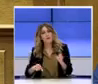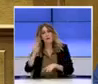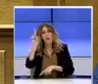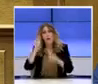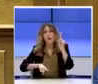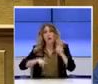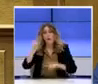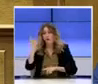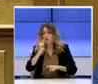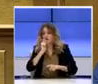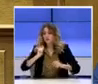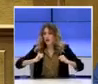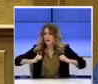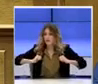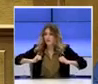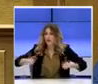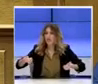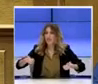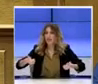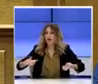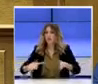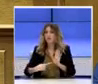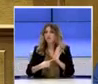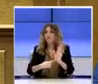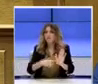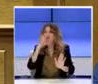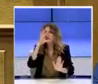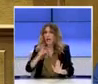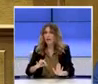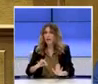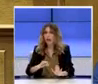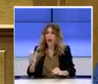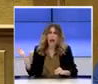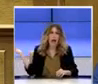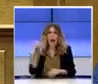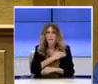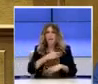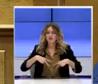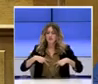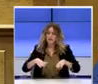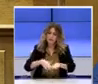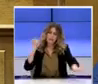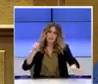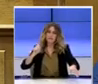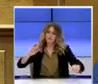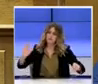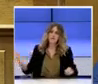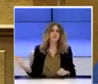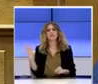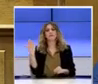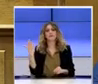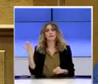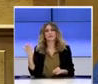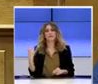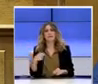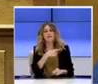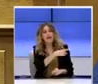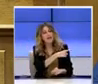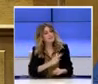τον στέλνετε, επιθυμείτε να σταλεί στο πυρ το εξώτερο. Έχετε δυσανεξία στην